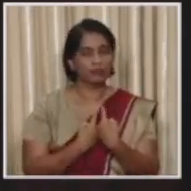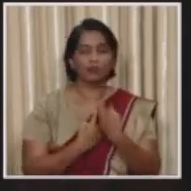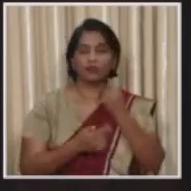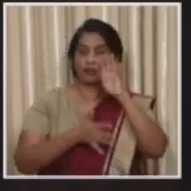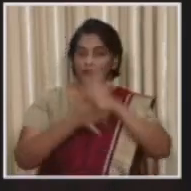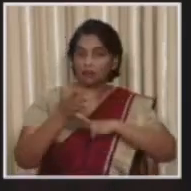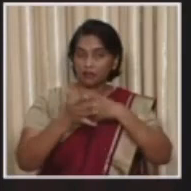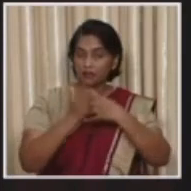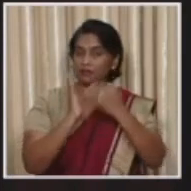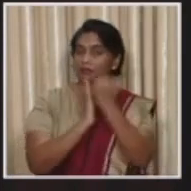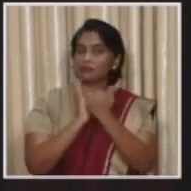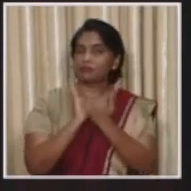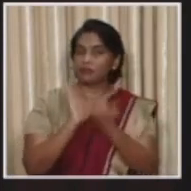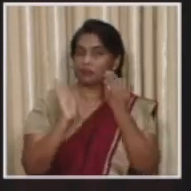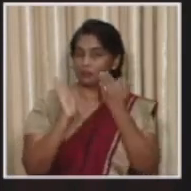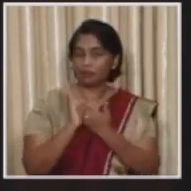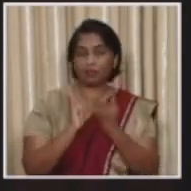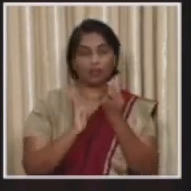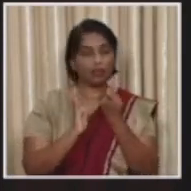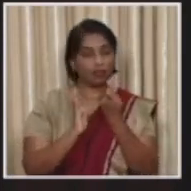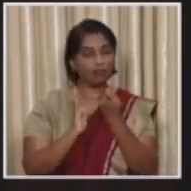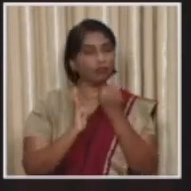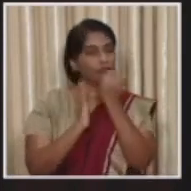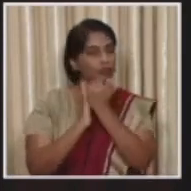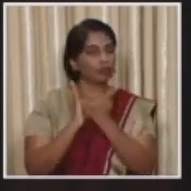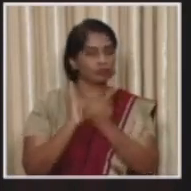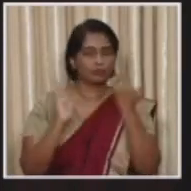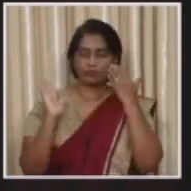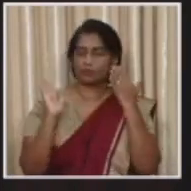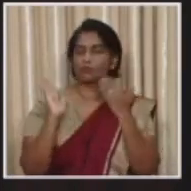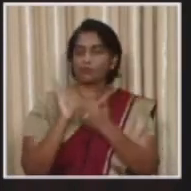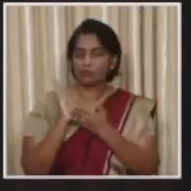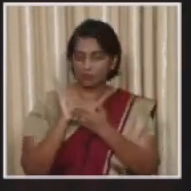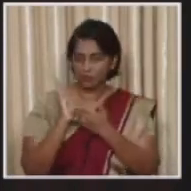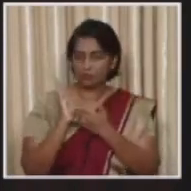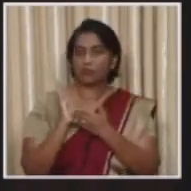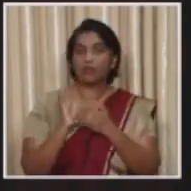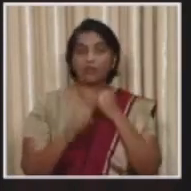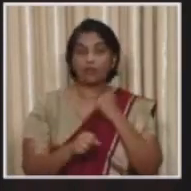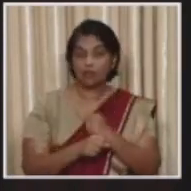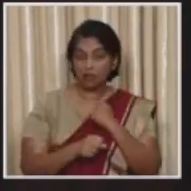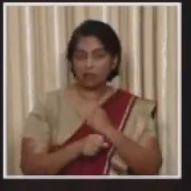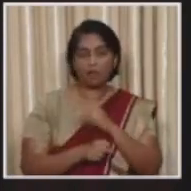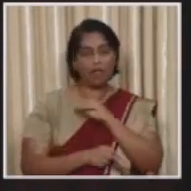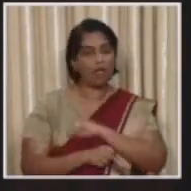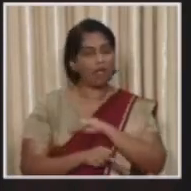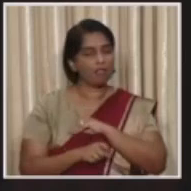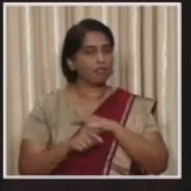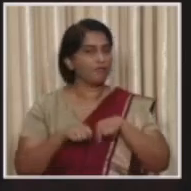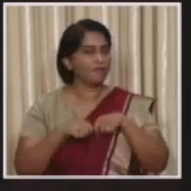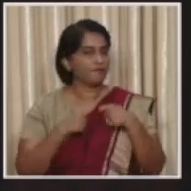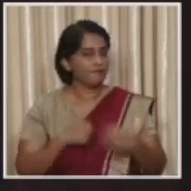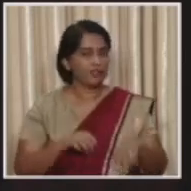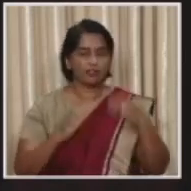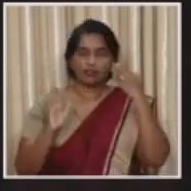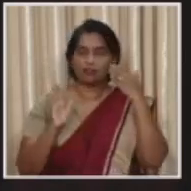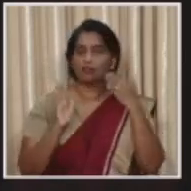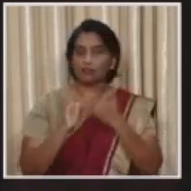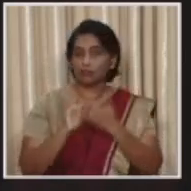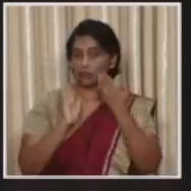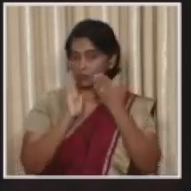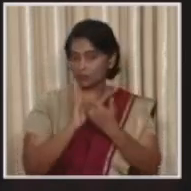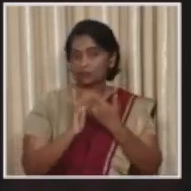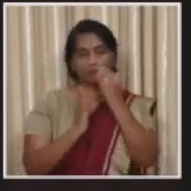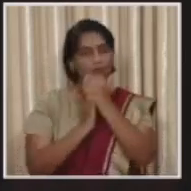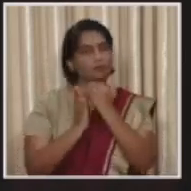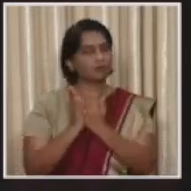අයවැය යෝජනා සම්බන්ධයෙන්, රාජ්‍ය මූල්‍ය යෝජනා සම්බන්ධයෙන්, රජයේ ආදායම සහ වියදම පිළිබඳ ඉදිරිපත් කරන